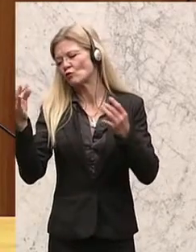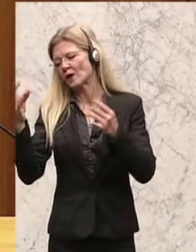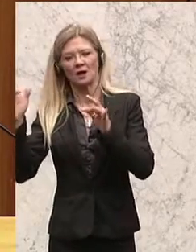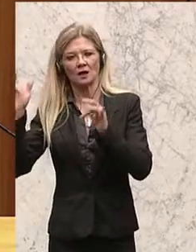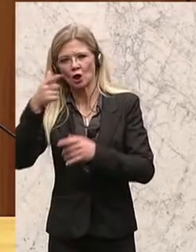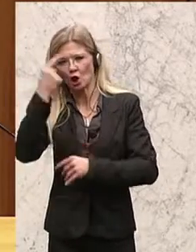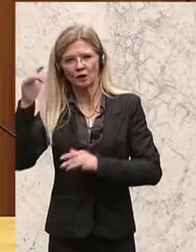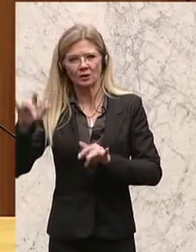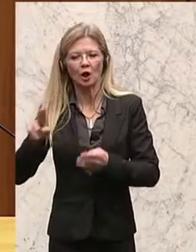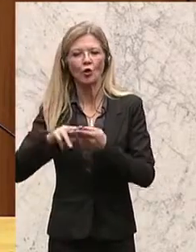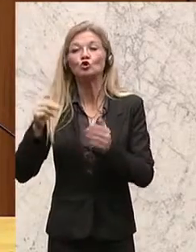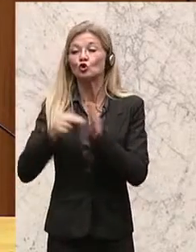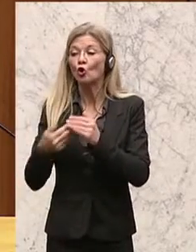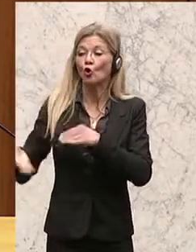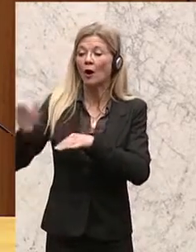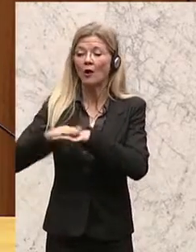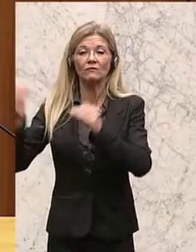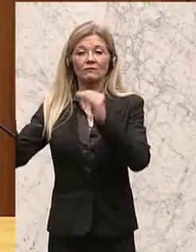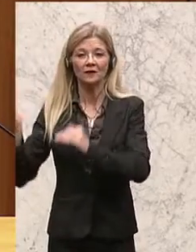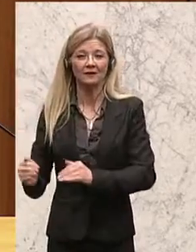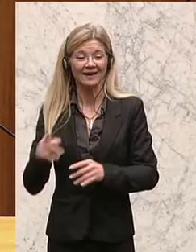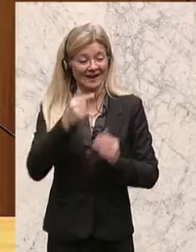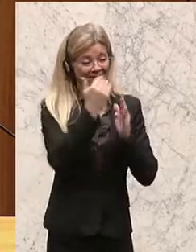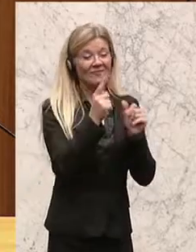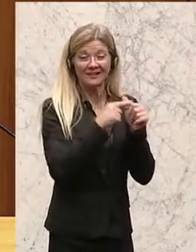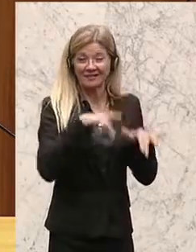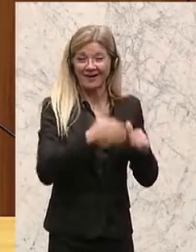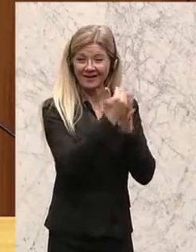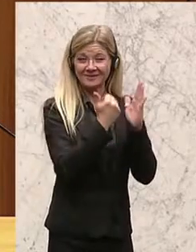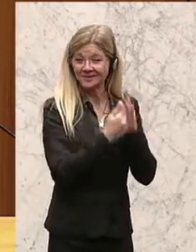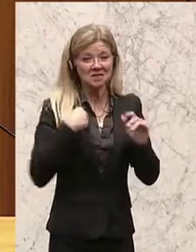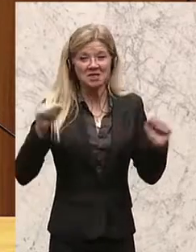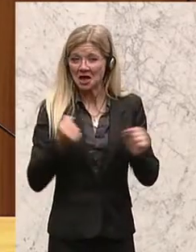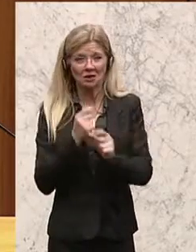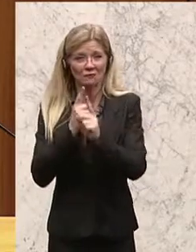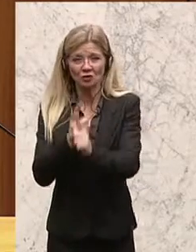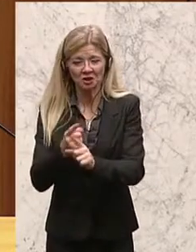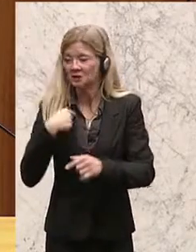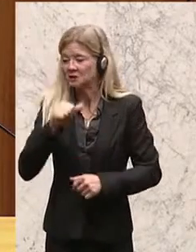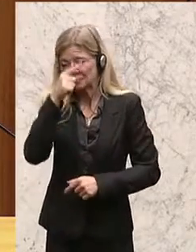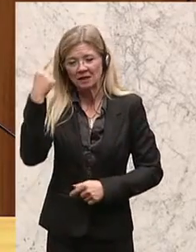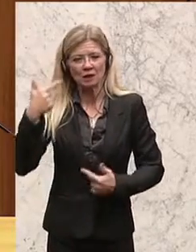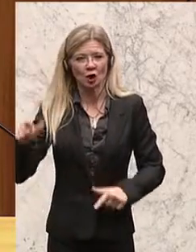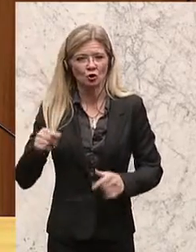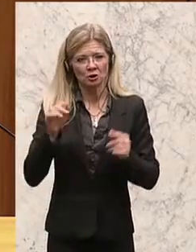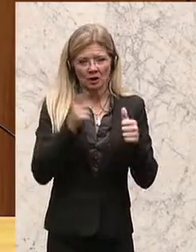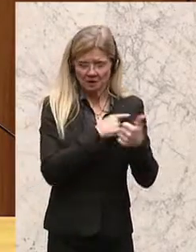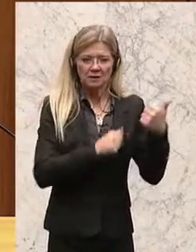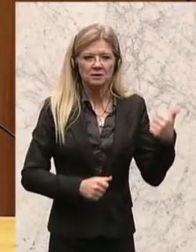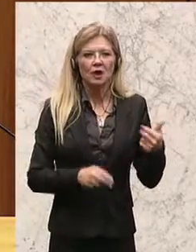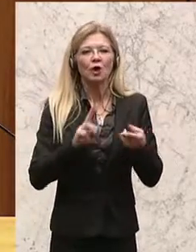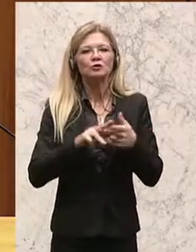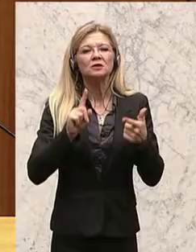das heißt ein gesetz dass ich nicht vollziehen kann macht keinen sinn punkt 1.2 das haben wir auch kritisiert und